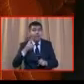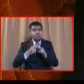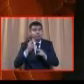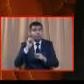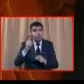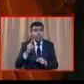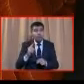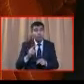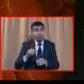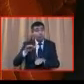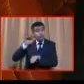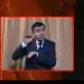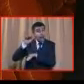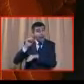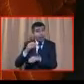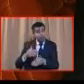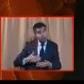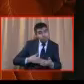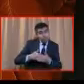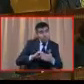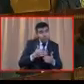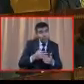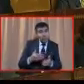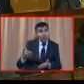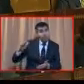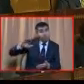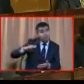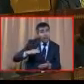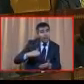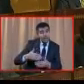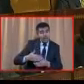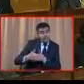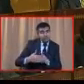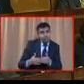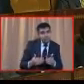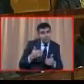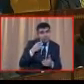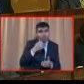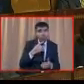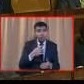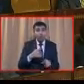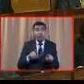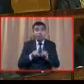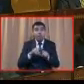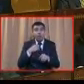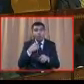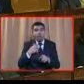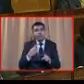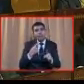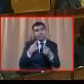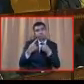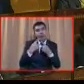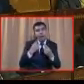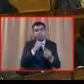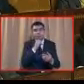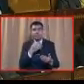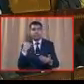يفني، وتكون ساحلية كما اتفقنا ذات يوم. وفي الموضوع أيضا